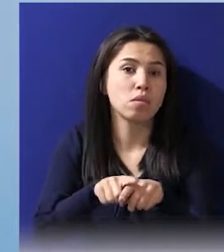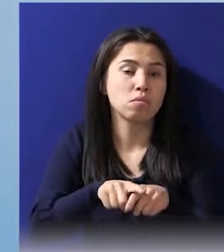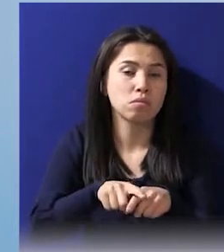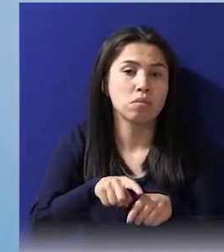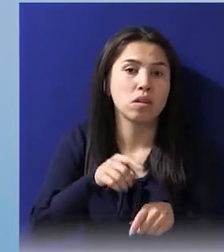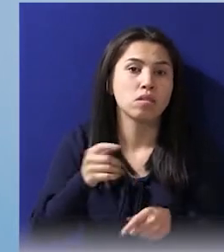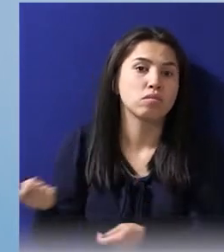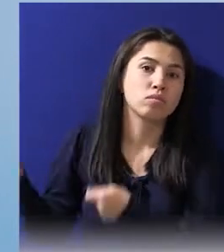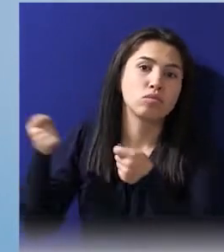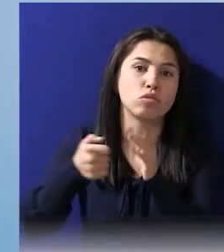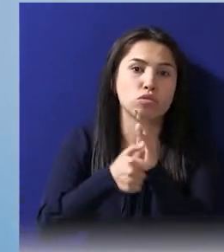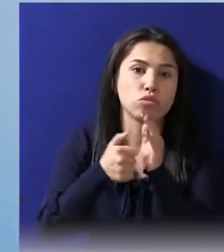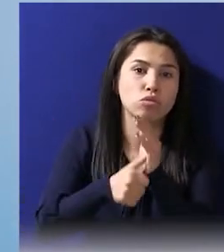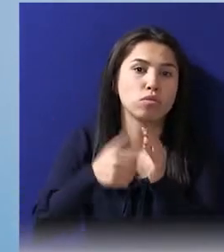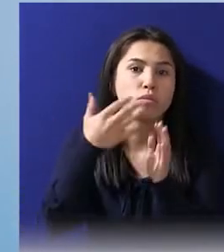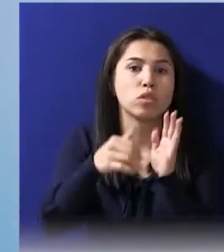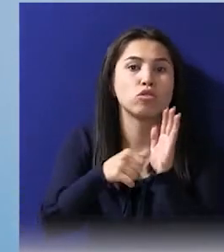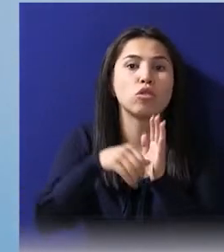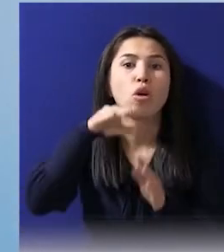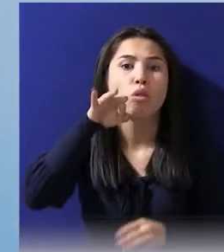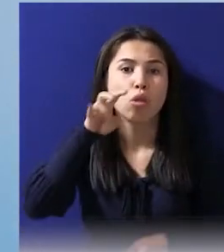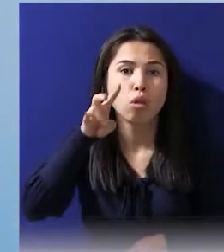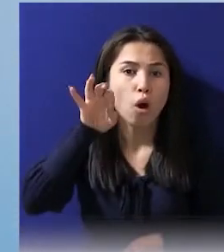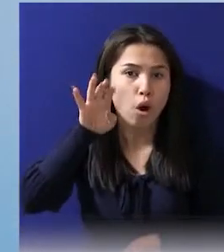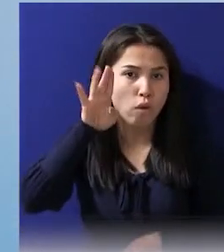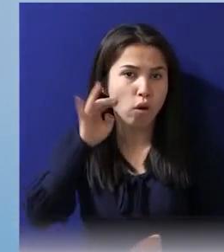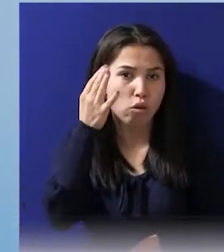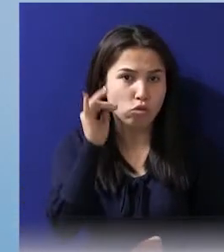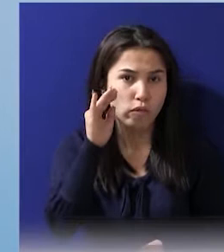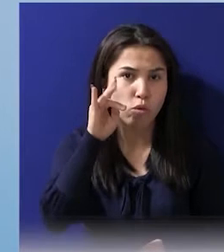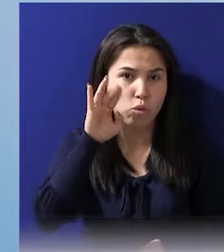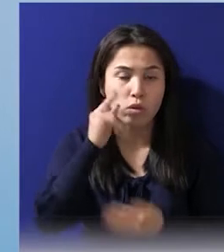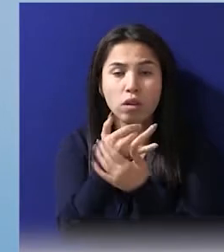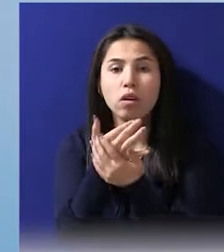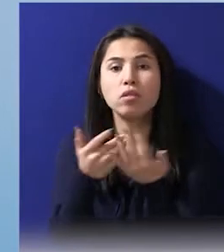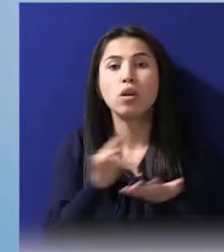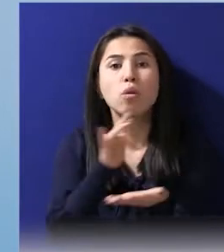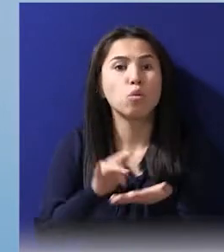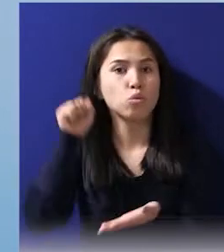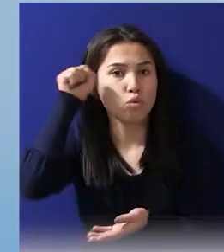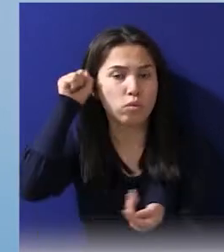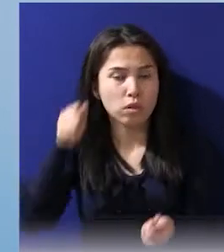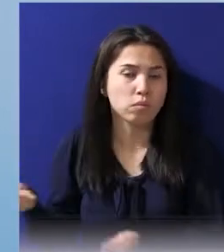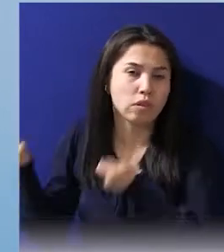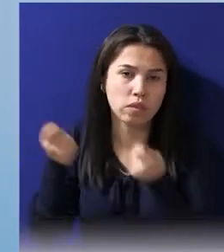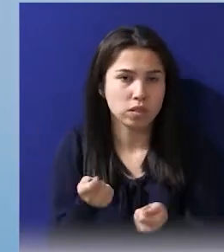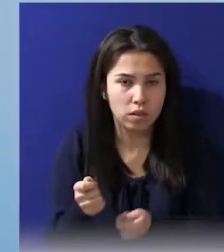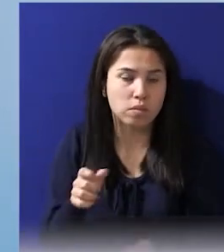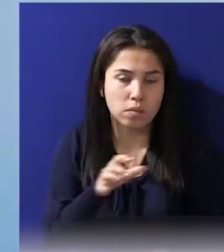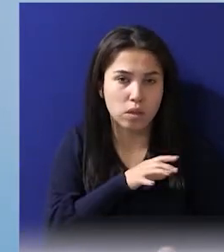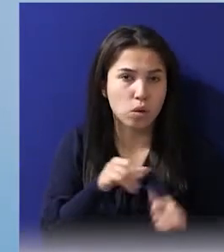Статистикалық мәліметтерге жүгінетін болсақ, осы жылдың басынан бастап облысымызға 62 мың турист келген